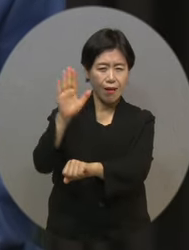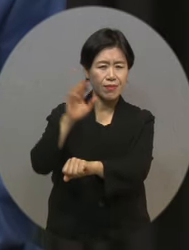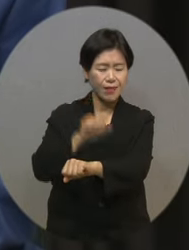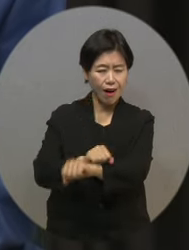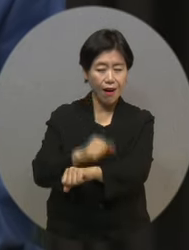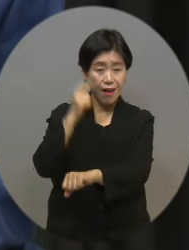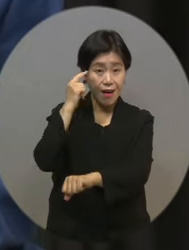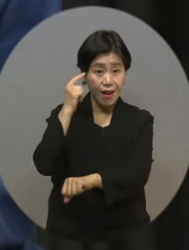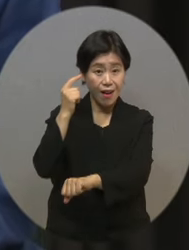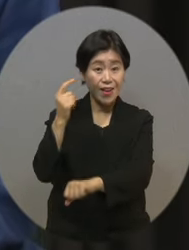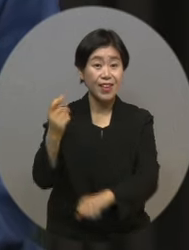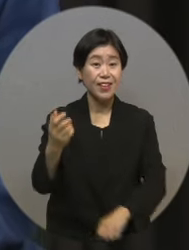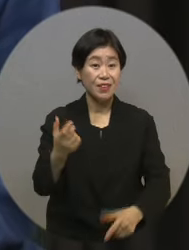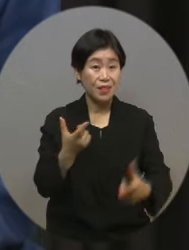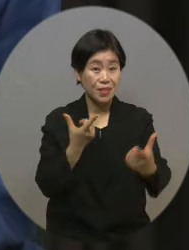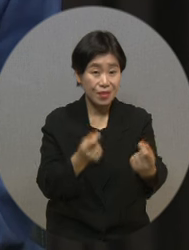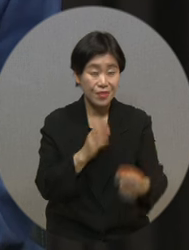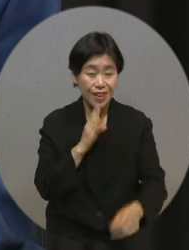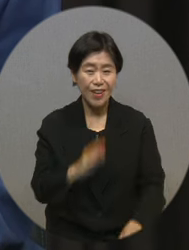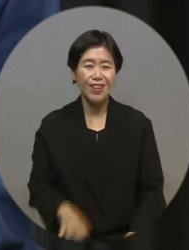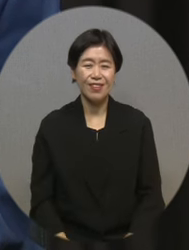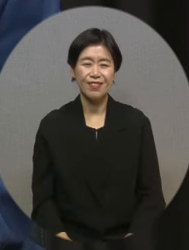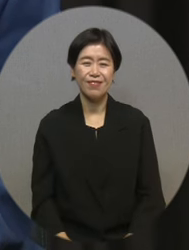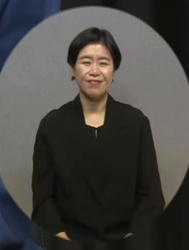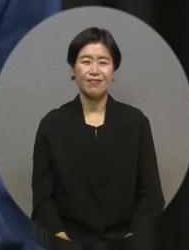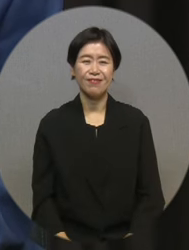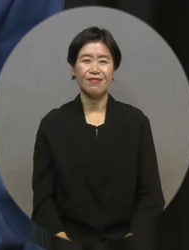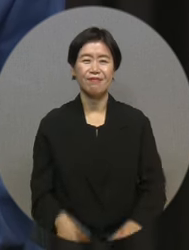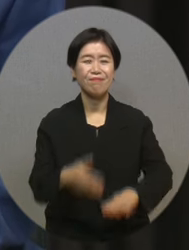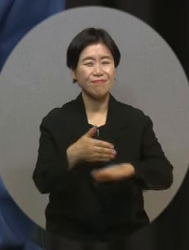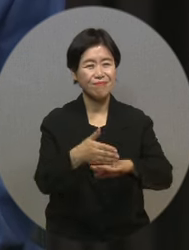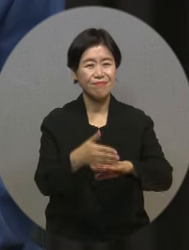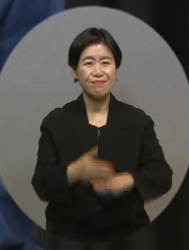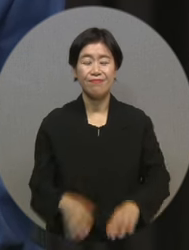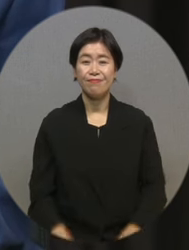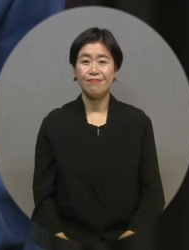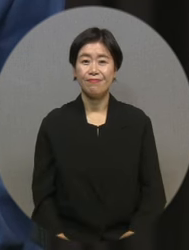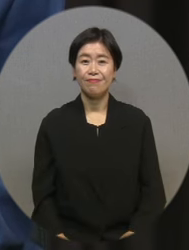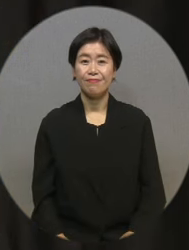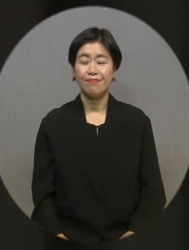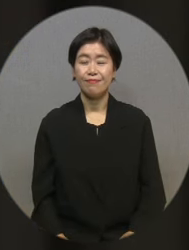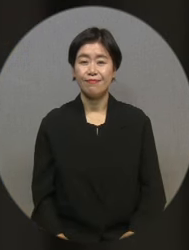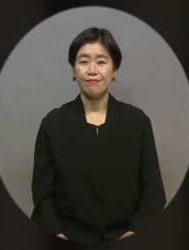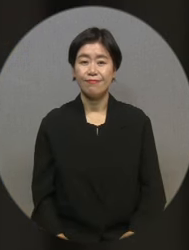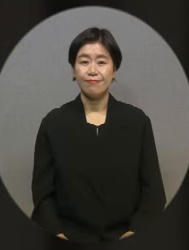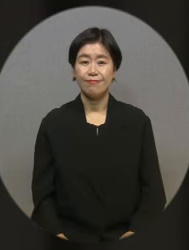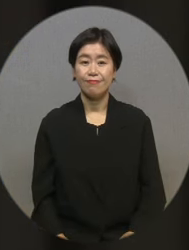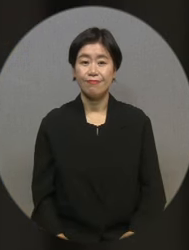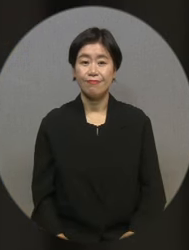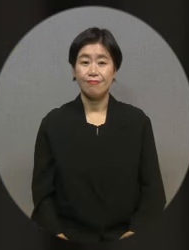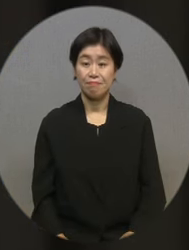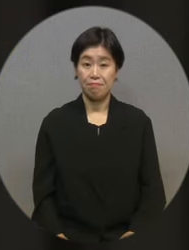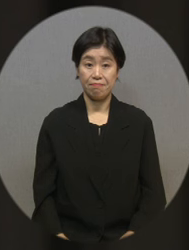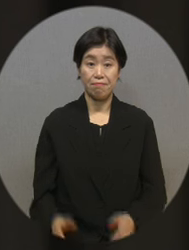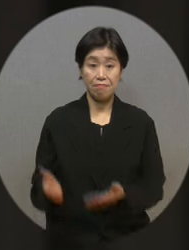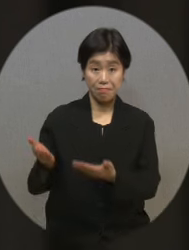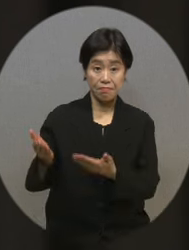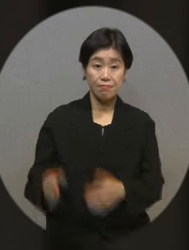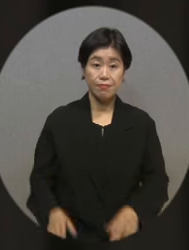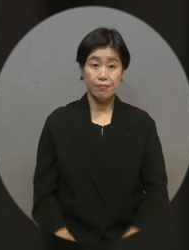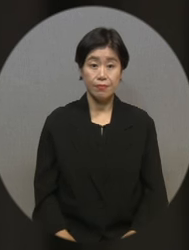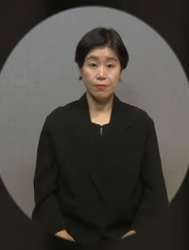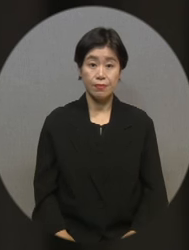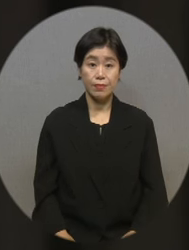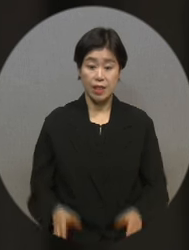네. 의원 역할 잘하시겠는데. 그리고 좋아하시겠어요. 네. 고맙습니다. 당선인께서는